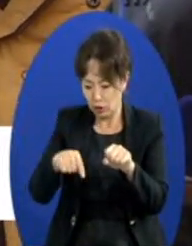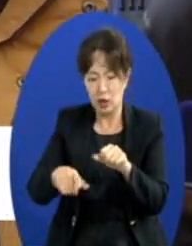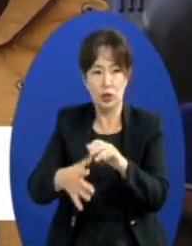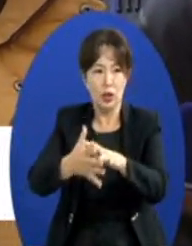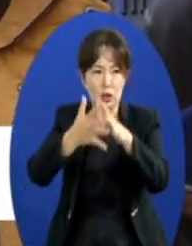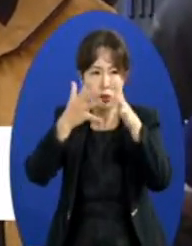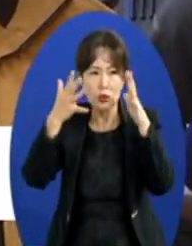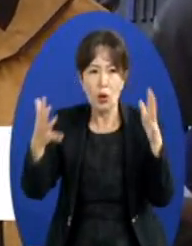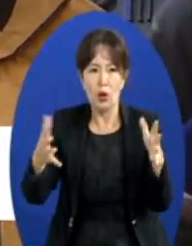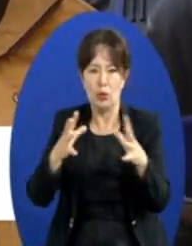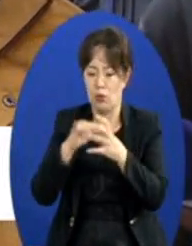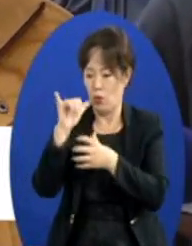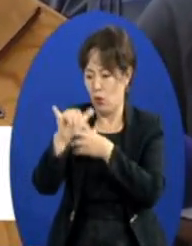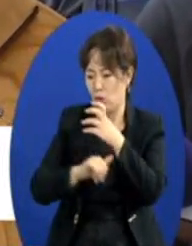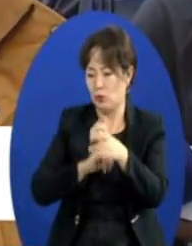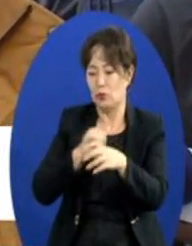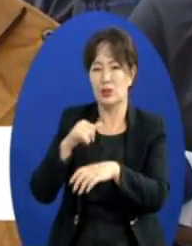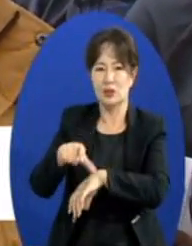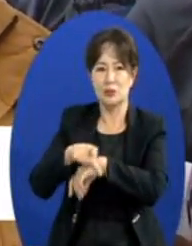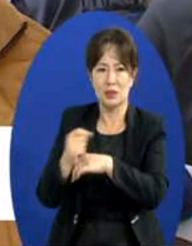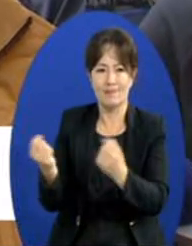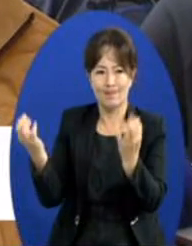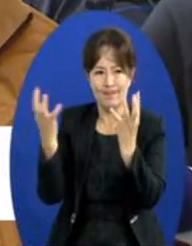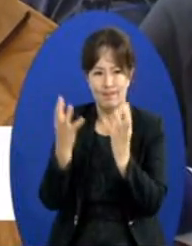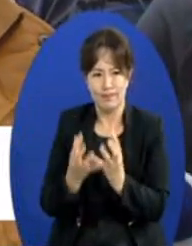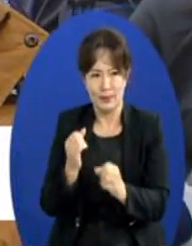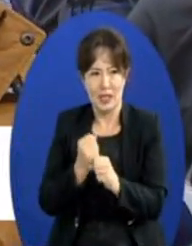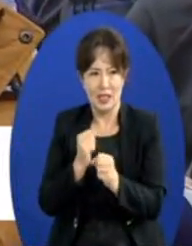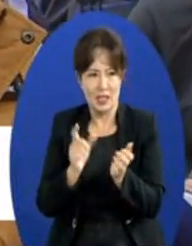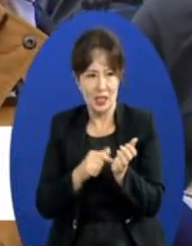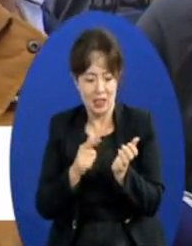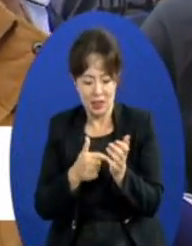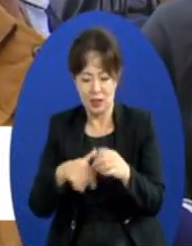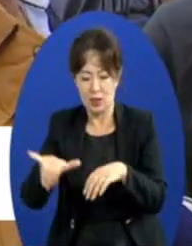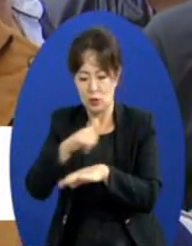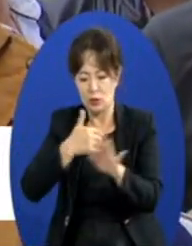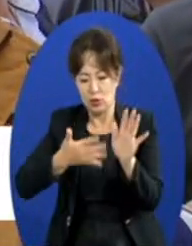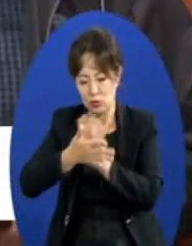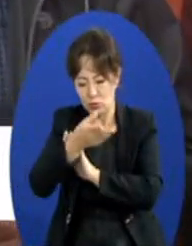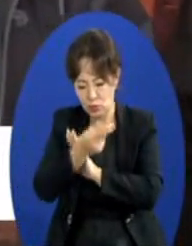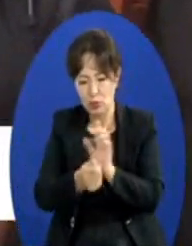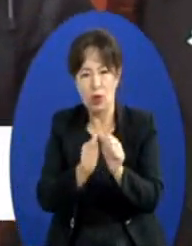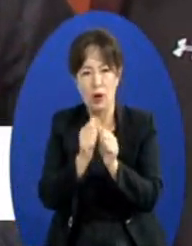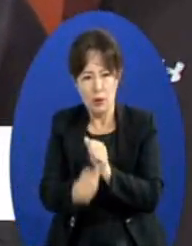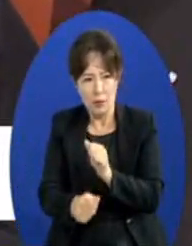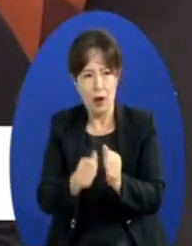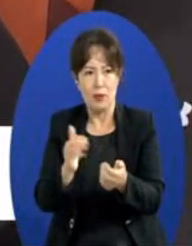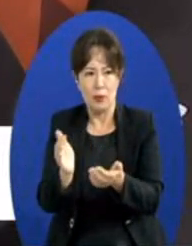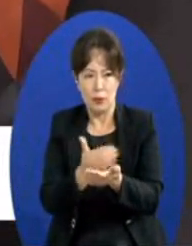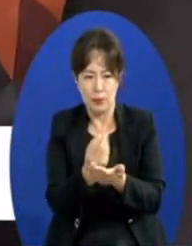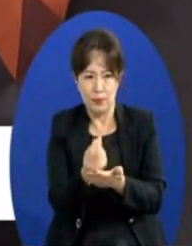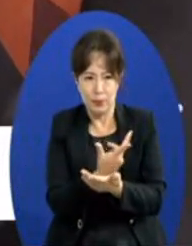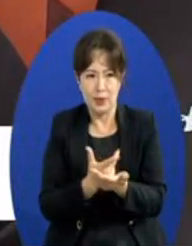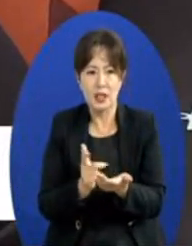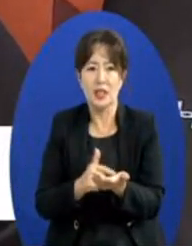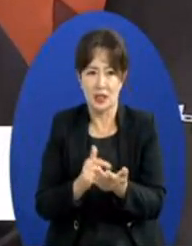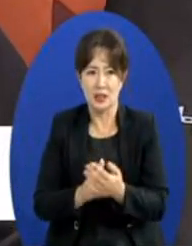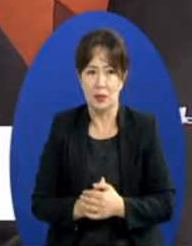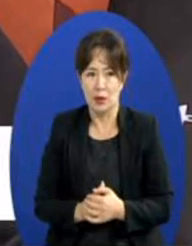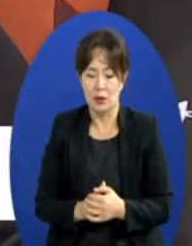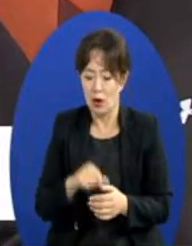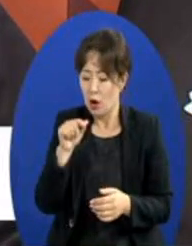нэлээд өргөн хүрээнд олон улсын экспедицч ажиллах хэрэгтэй, улсын төсвөөс мөнгө гарах хэрэгтэй. Одоо бол яг